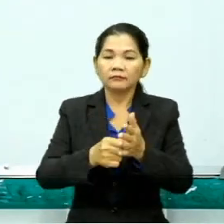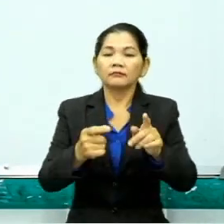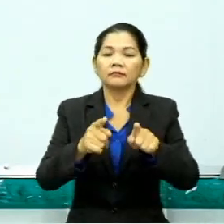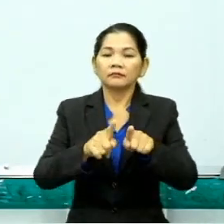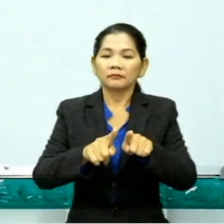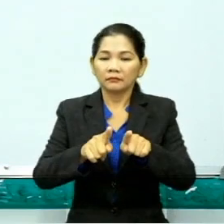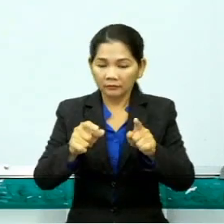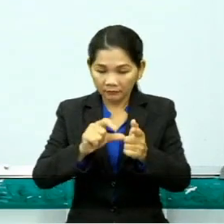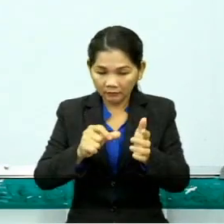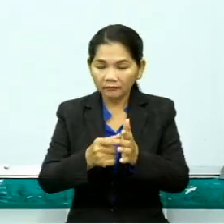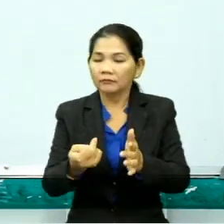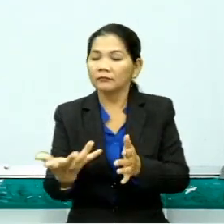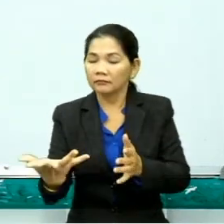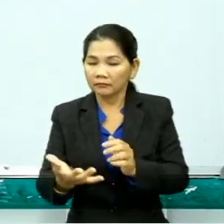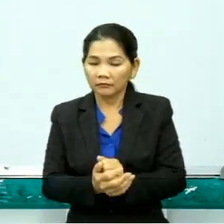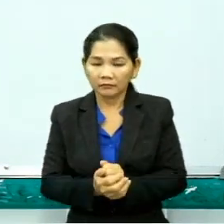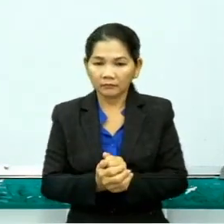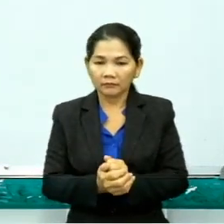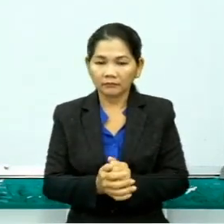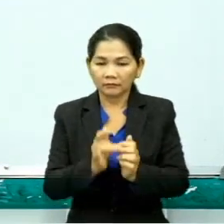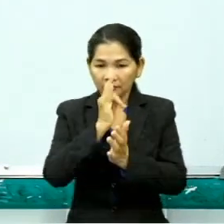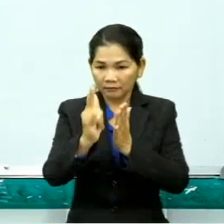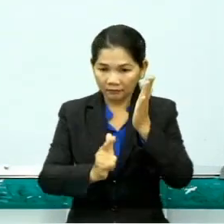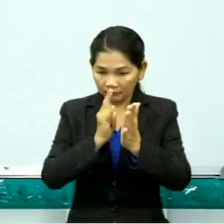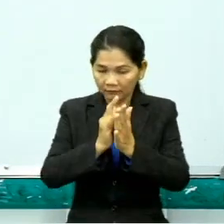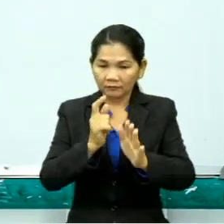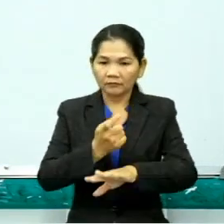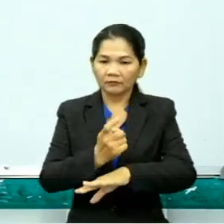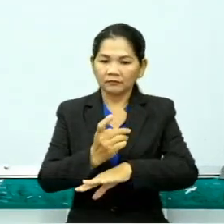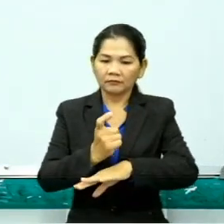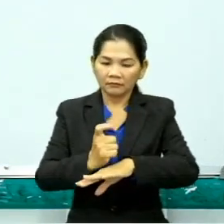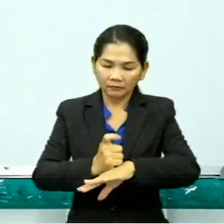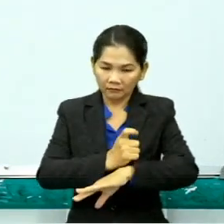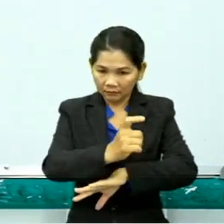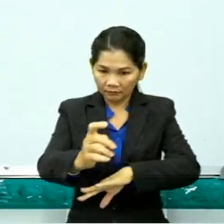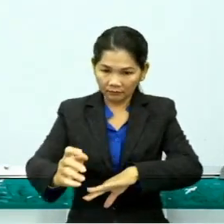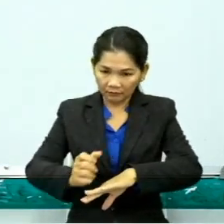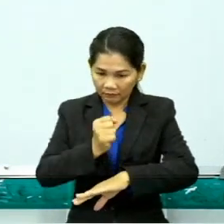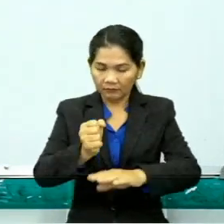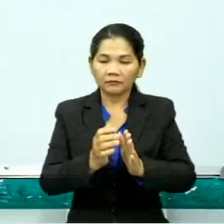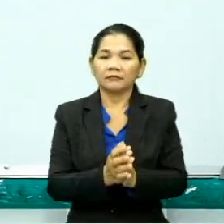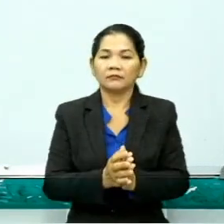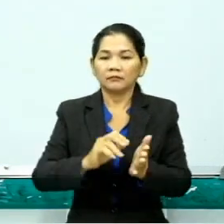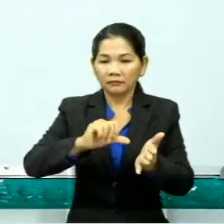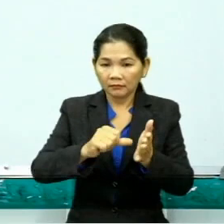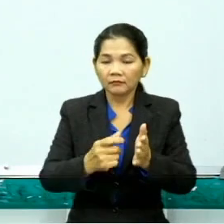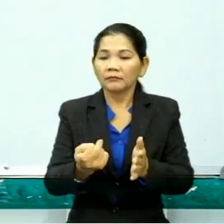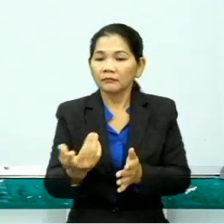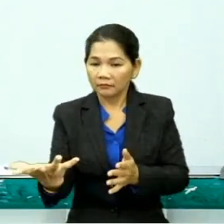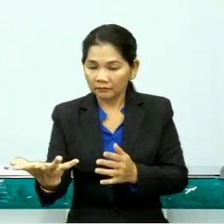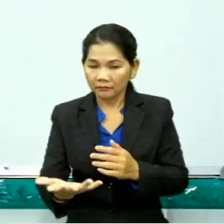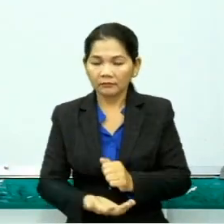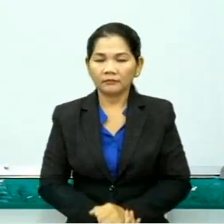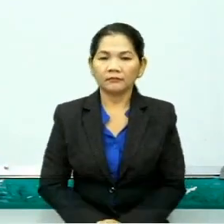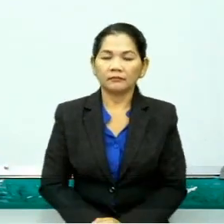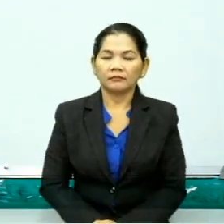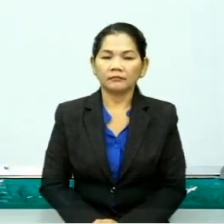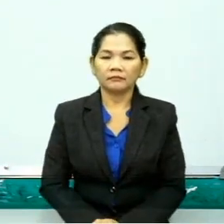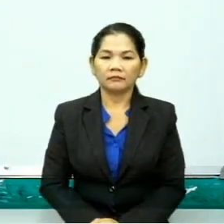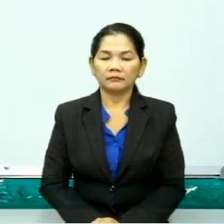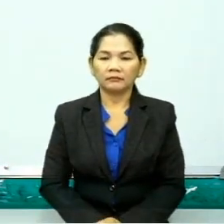chạm bán con chà pro chiếc camera thằng bịa chia với hai miền này thả đối mặt địch